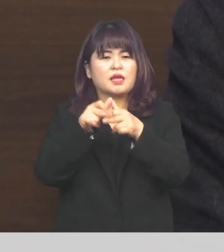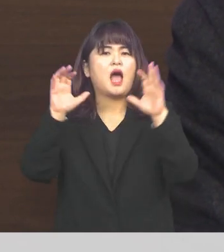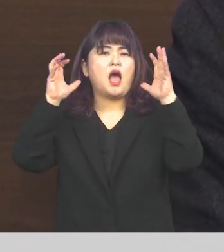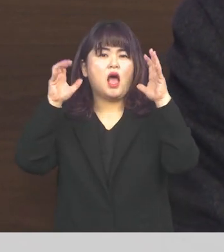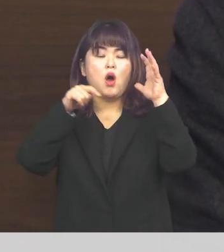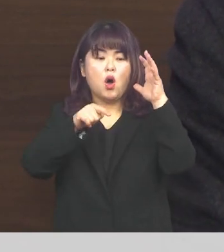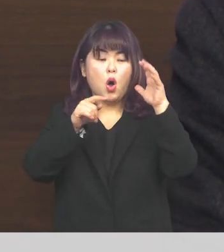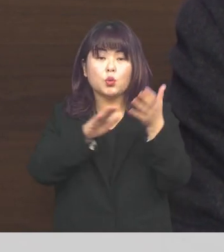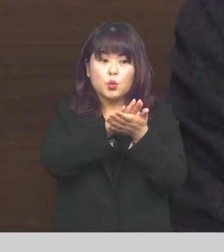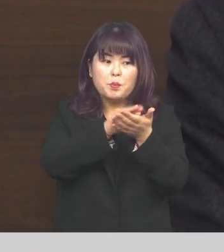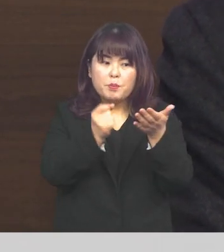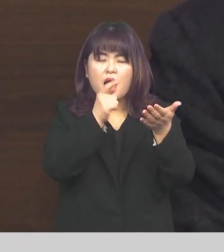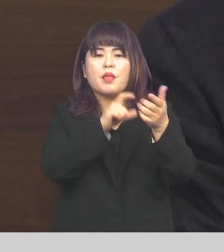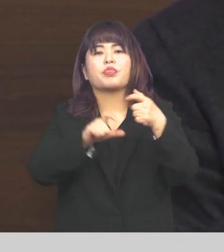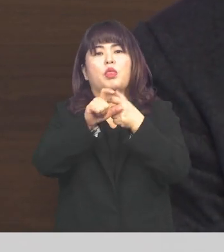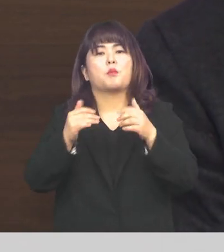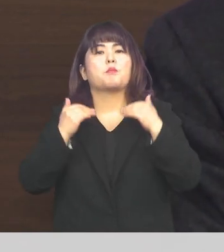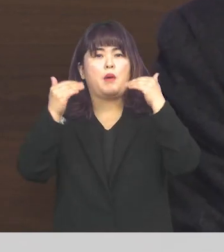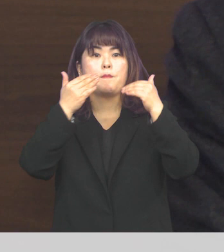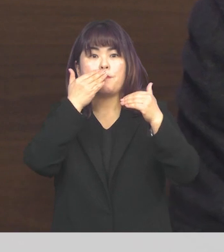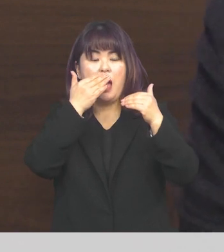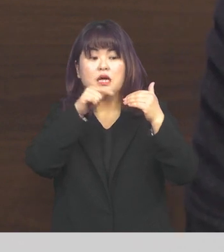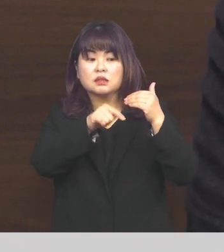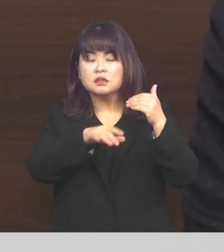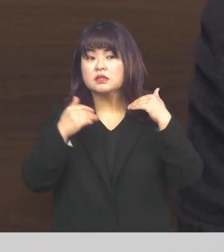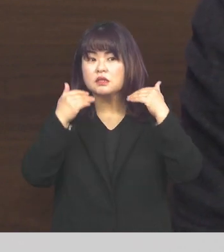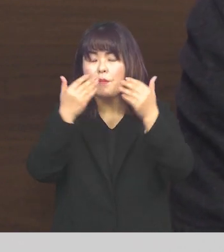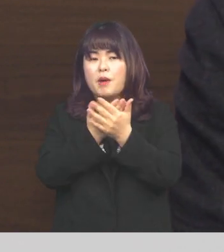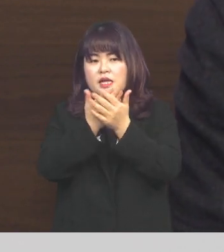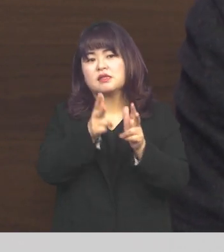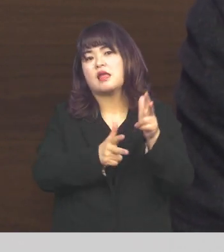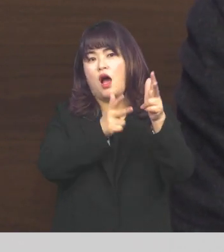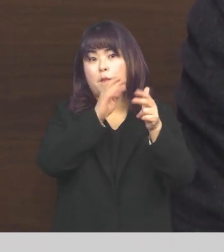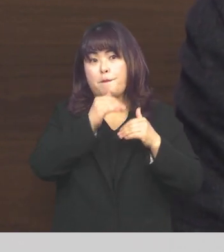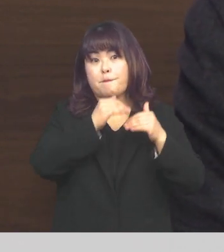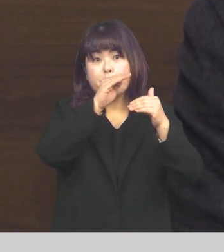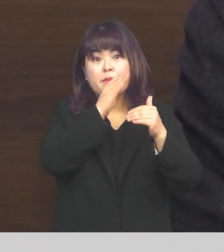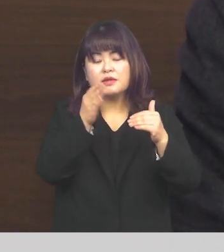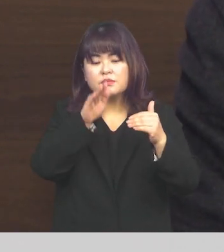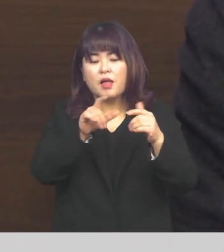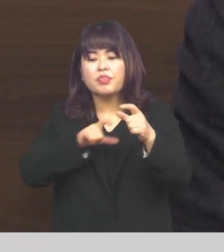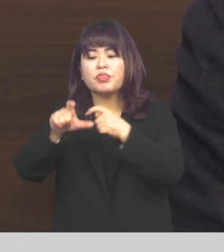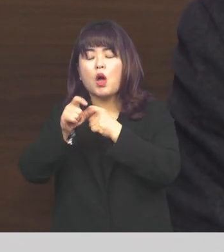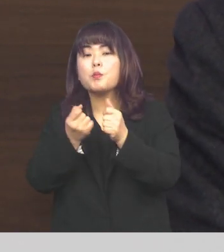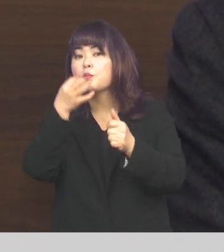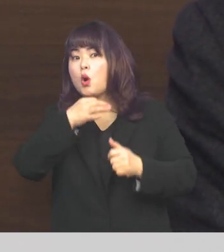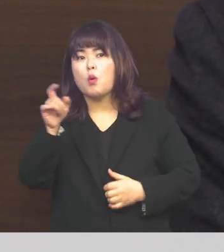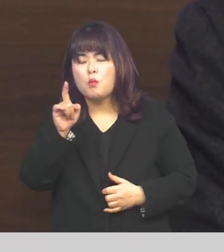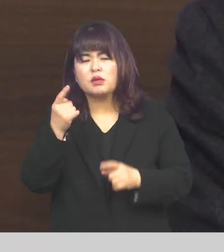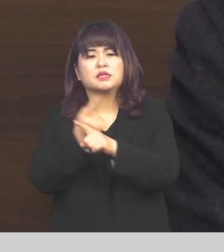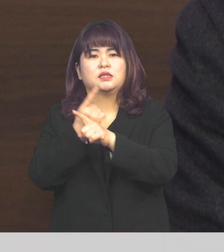놀이를 통해서 성장하고 어떤 성장의 발판이 되는 사업이지만 그 성장의 플러스 시너지 효과로